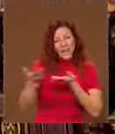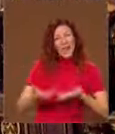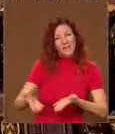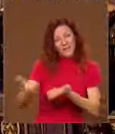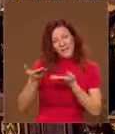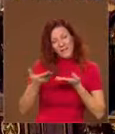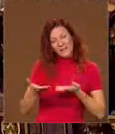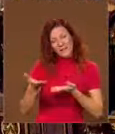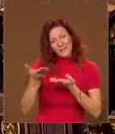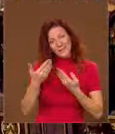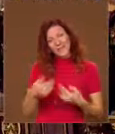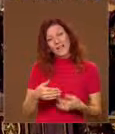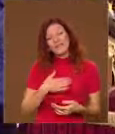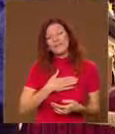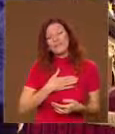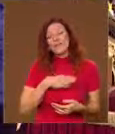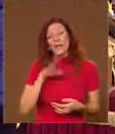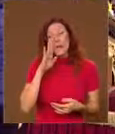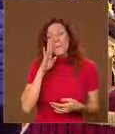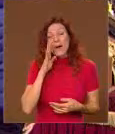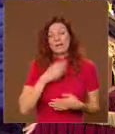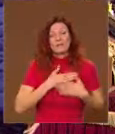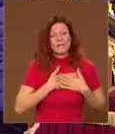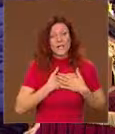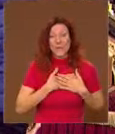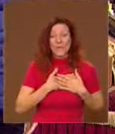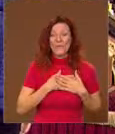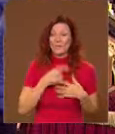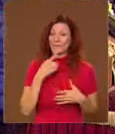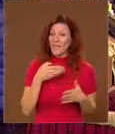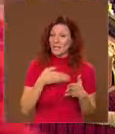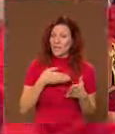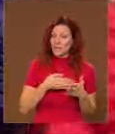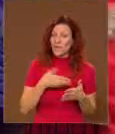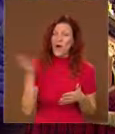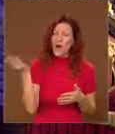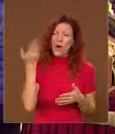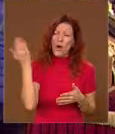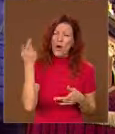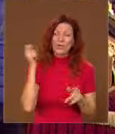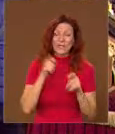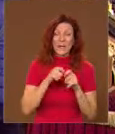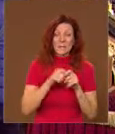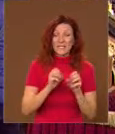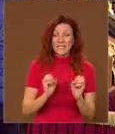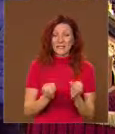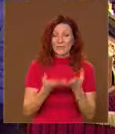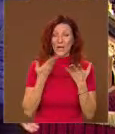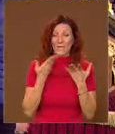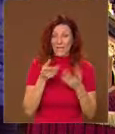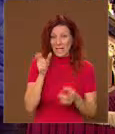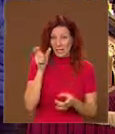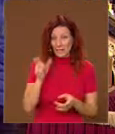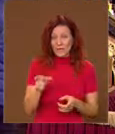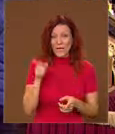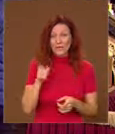човека със своята отеческа любов, и затова още при сътворяването на човека той е приготвил